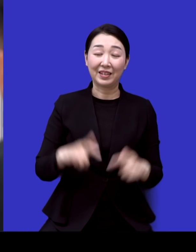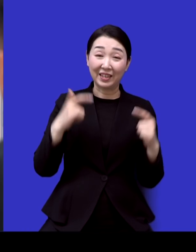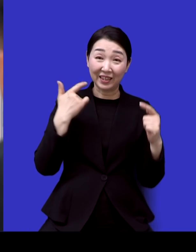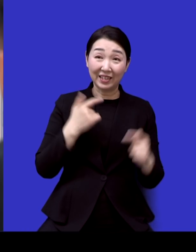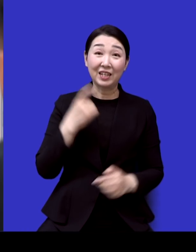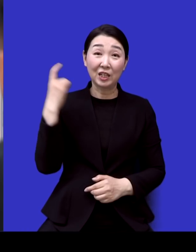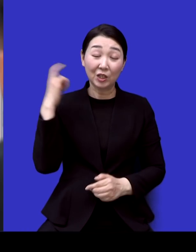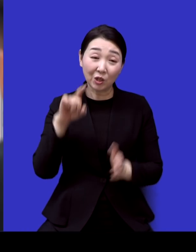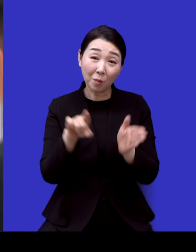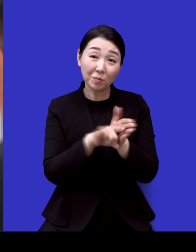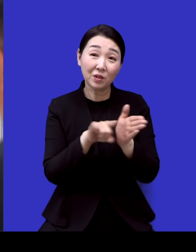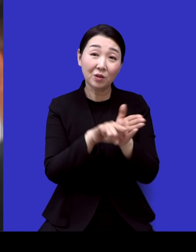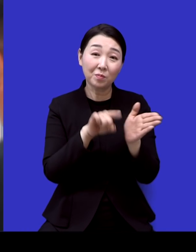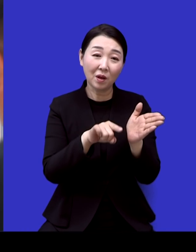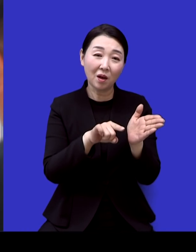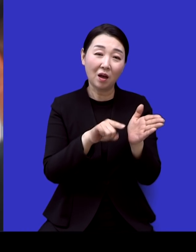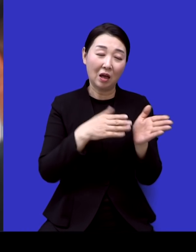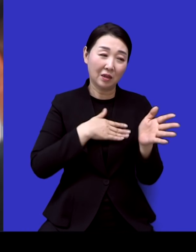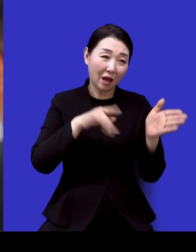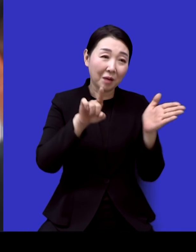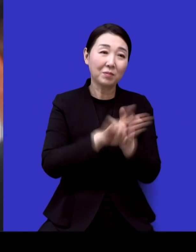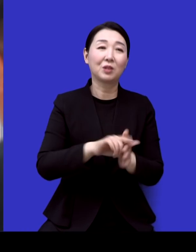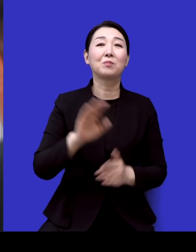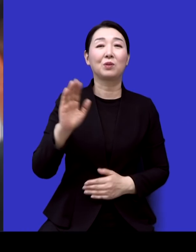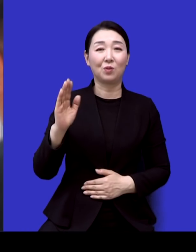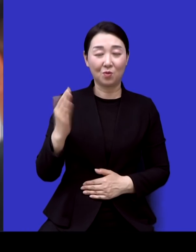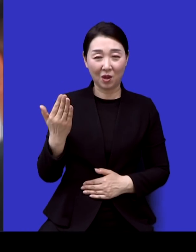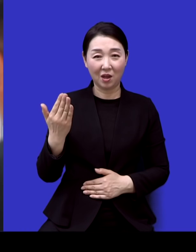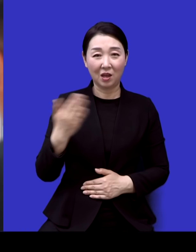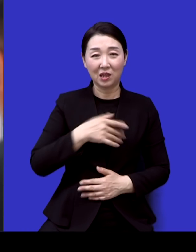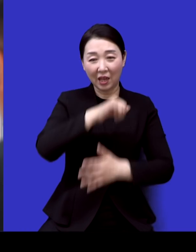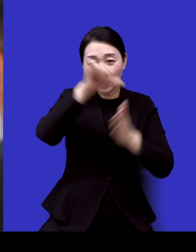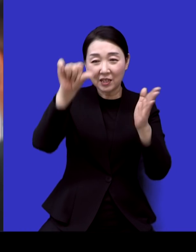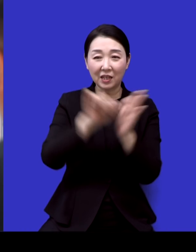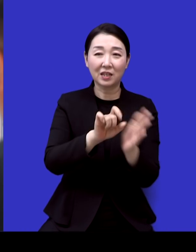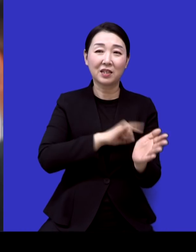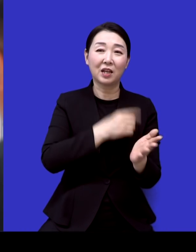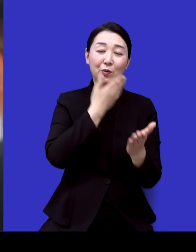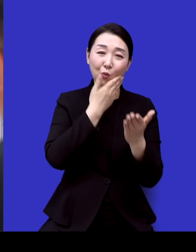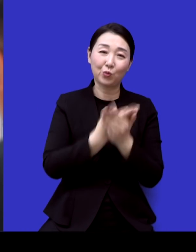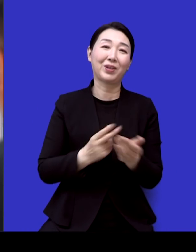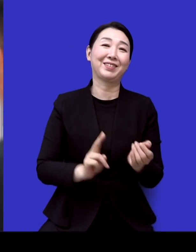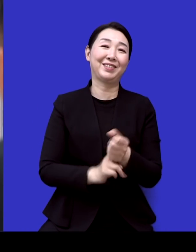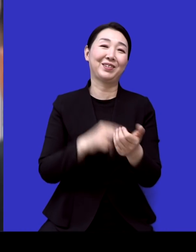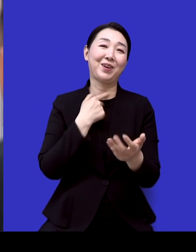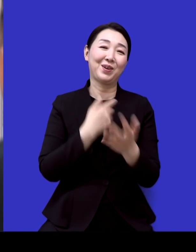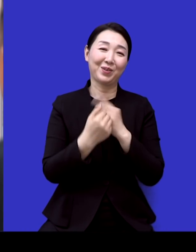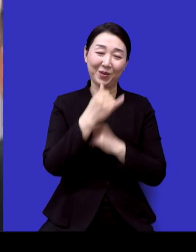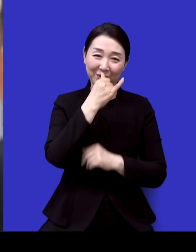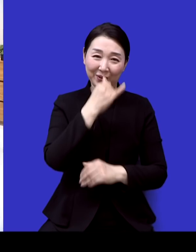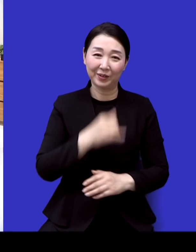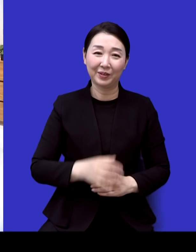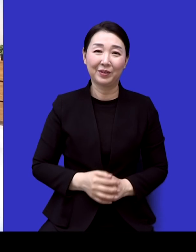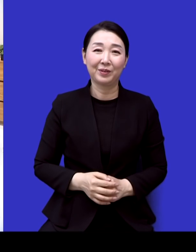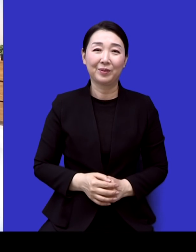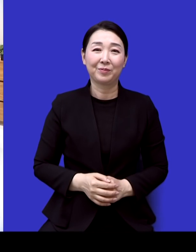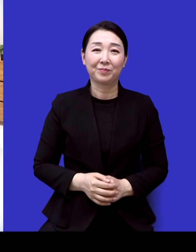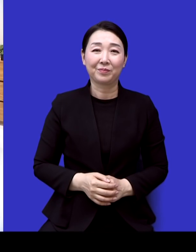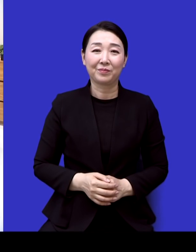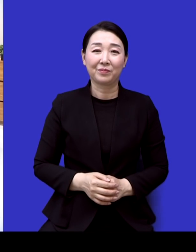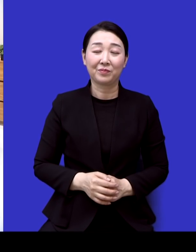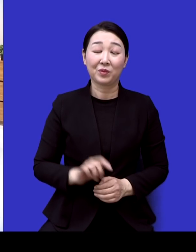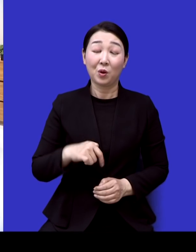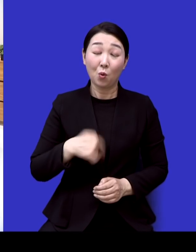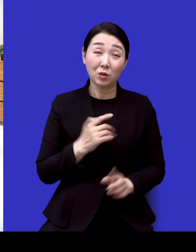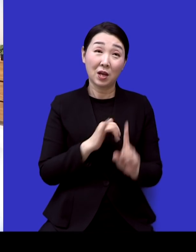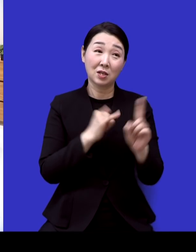듣던 신앙이 제 신앙이 되는 제 인생에서 가장 소중한 기적을 경험했습니다. 예. 그럼 이제 혼자 1인